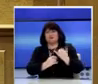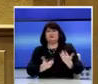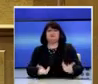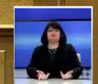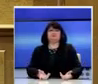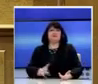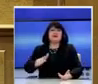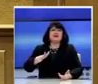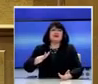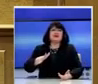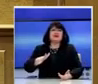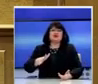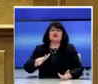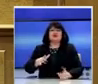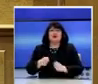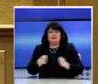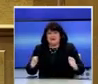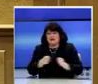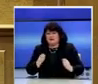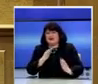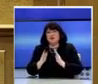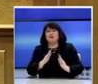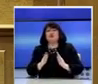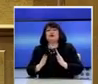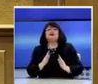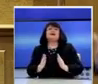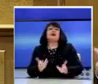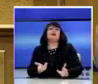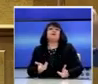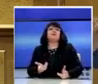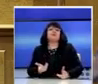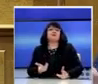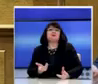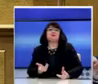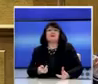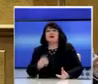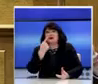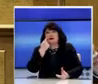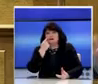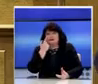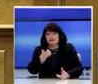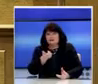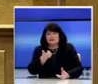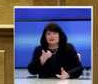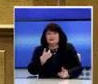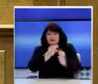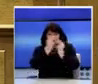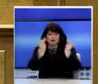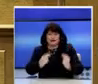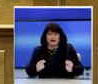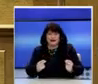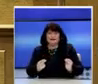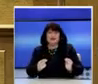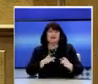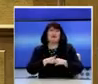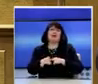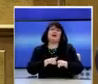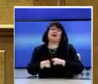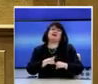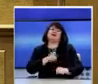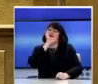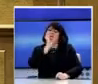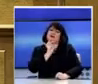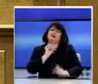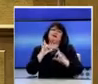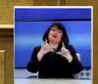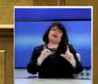άρα πιθανότητα να παίρνουν και μέτρα προστασίας απέναντι στον ιό. Φέρνετε αποτελέσματα τα οποία δεν έχουν καμία σχέση με την